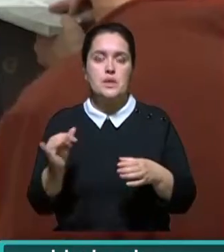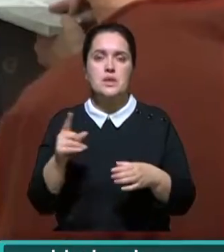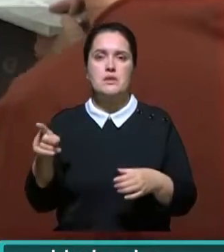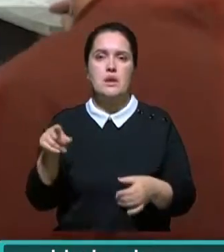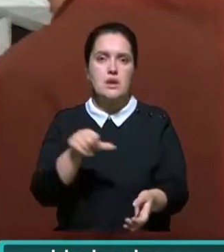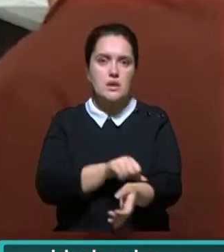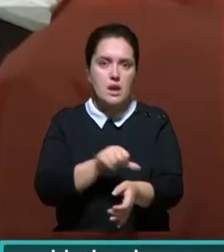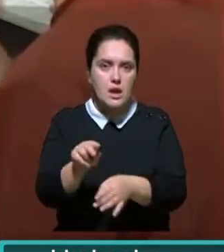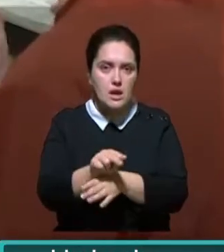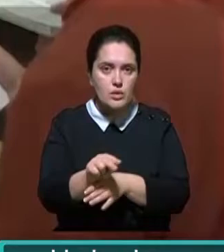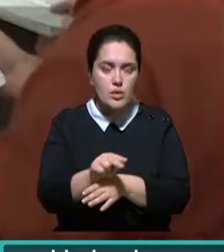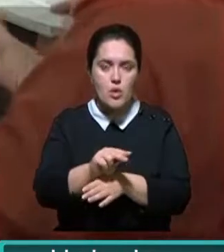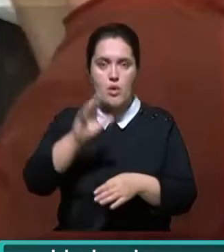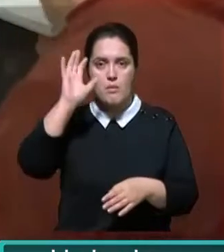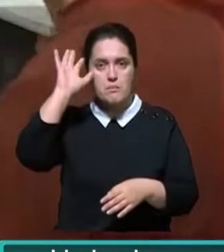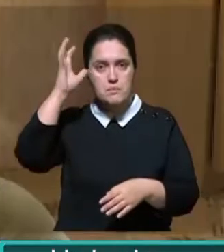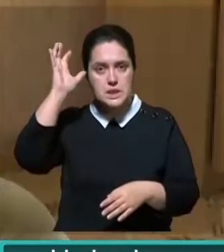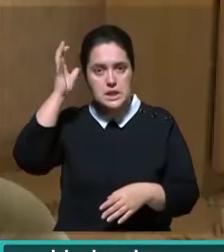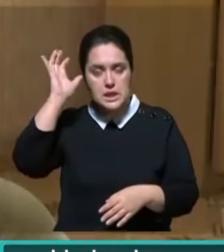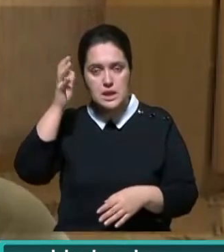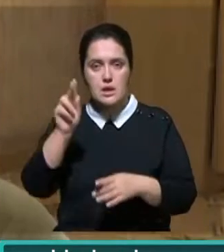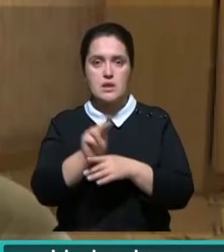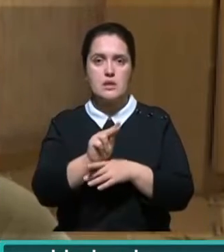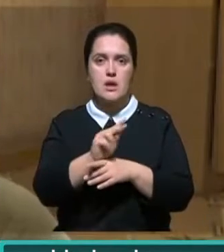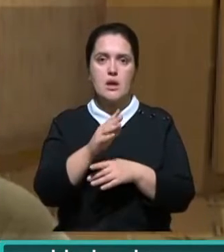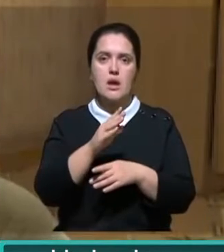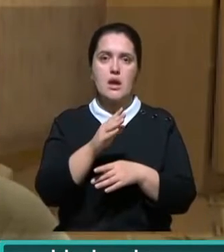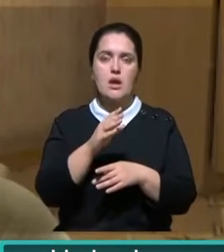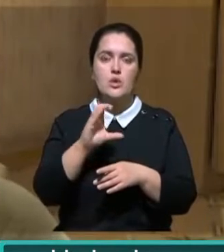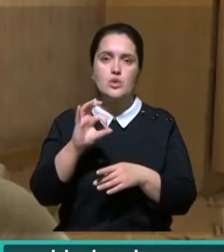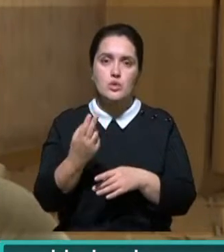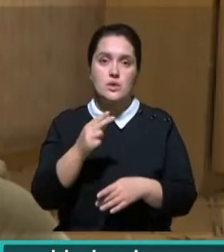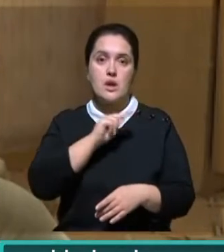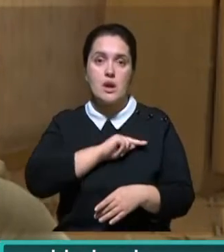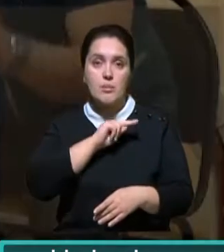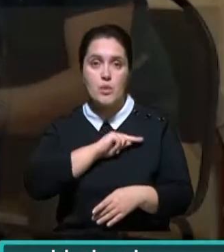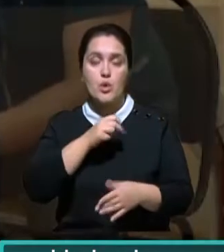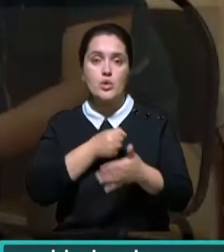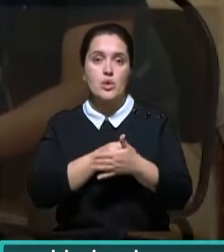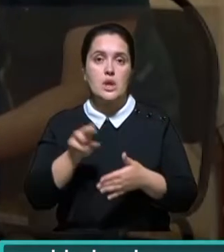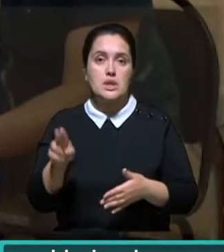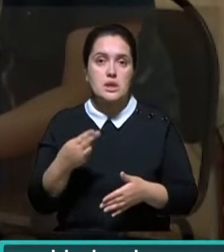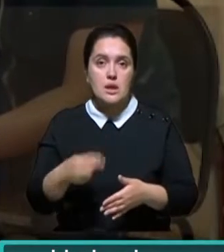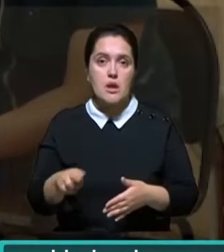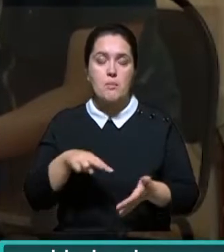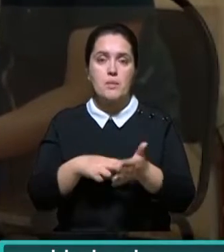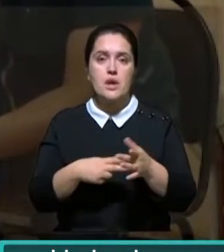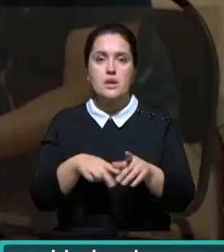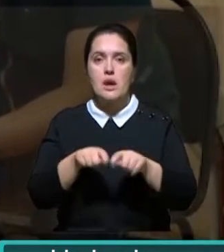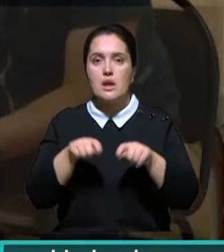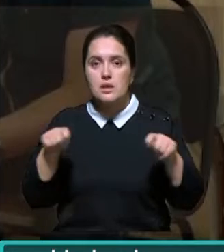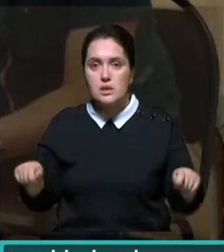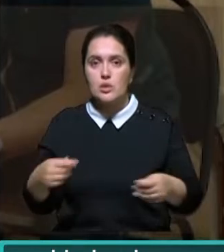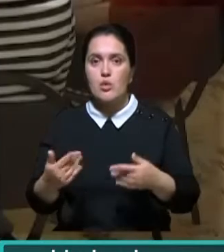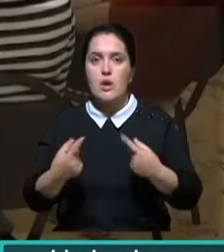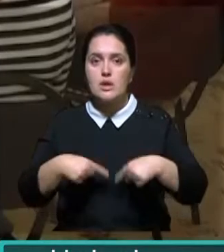мультидисциплинарные команды из числа наркологов, психотерапевтов, психологов и соцработников. А до конца года по всей стране планируют открыть